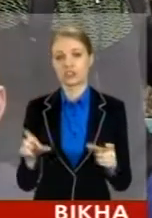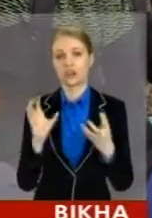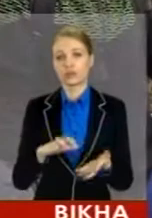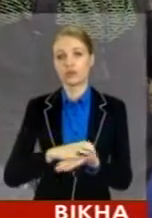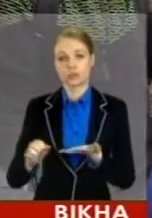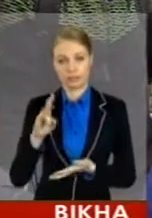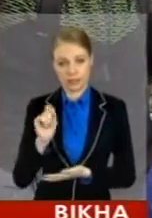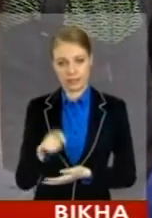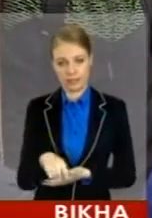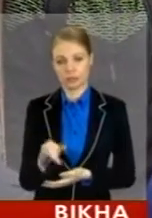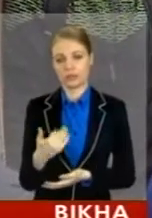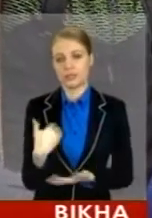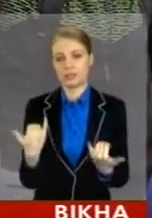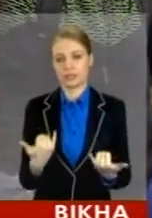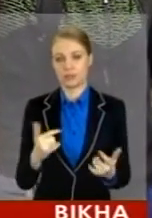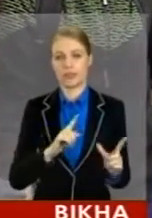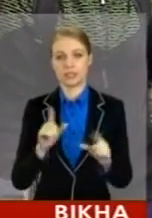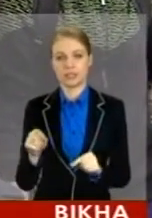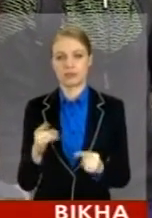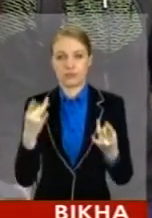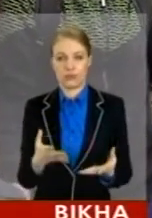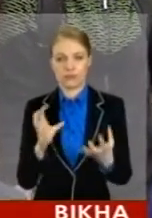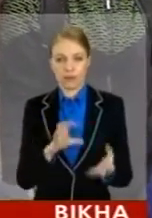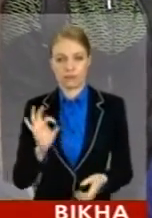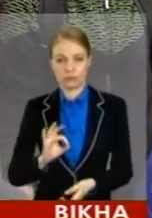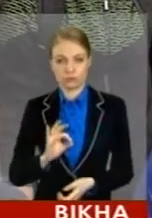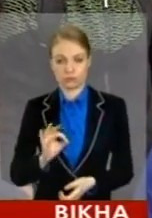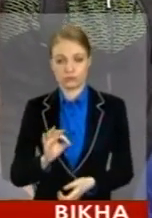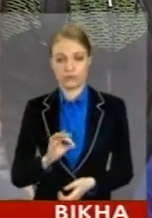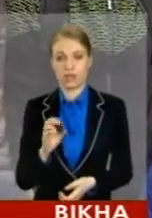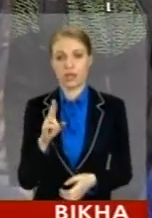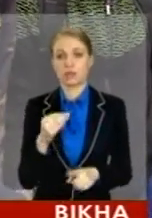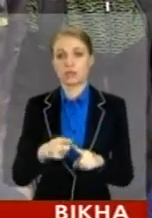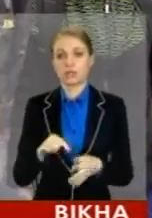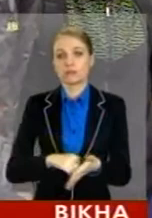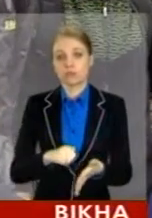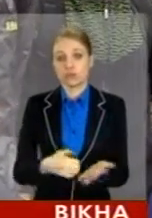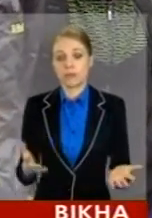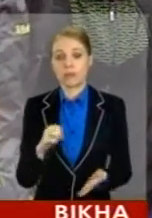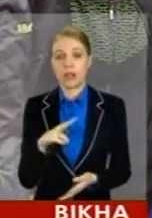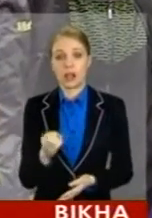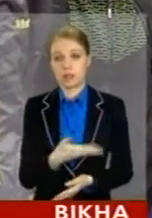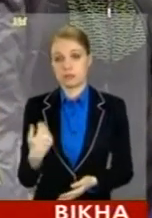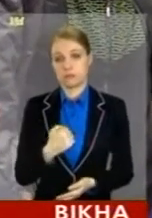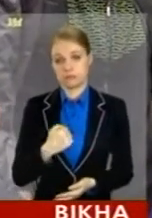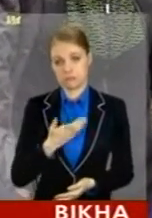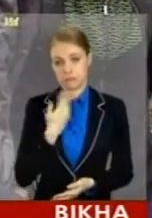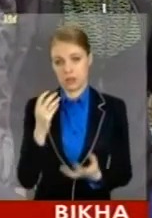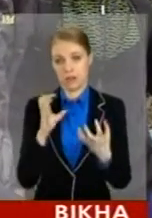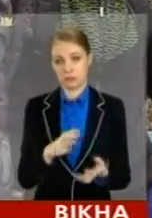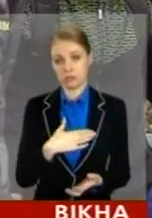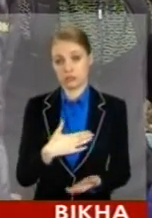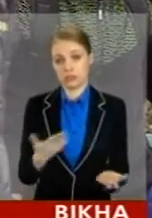автобус забрали на війну і ми тепер їздимо простими автобусом по цих причинах Але ми не жаліємо автобус